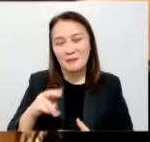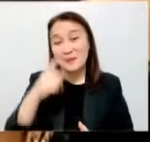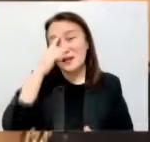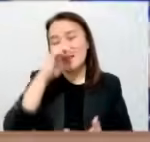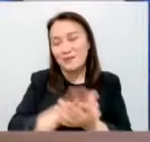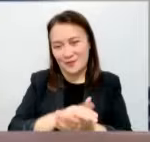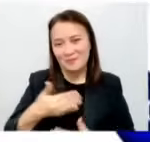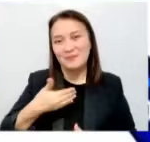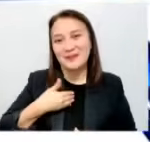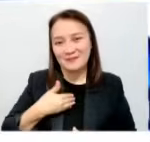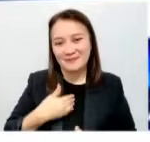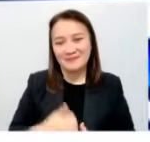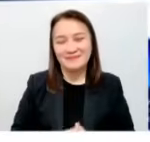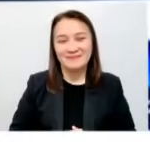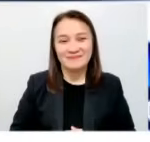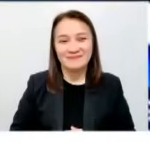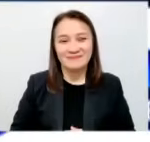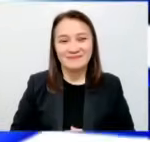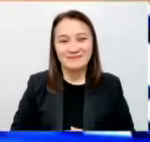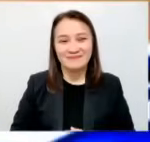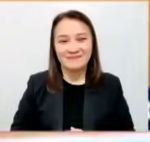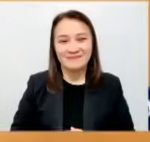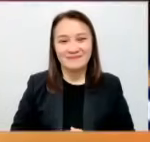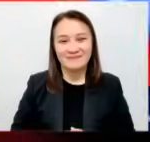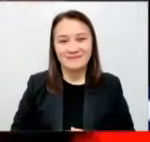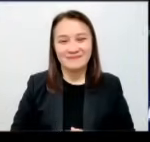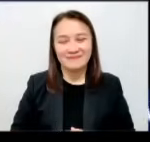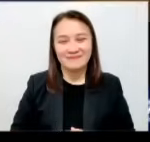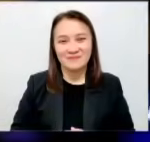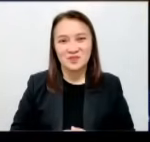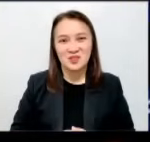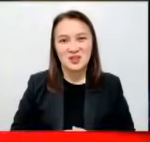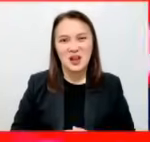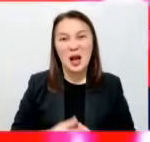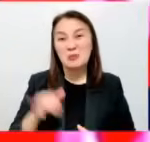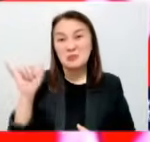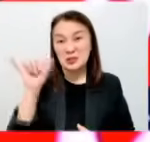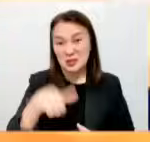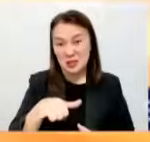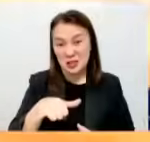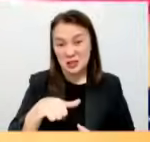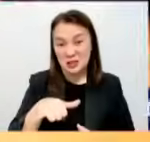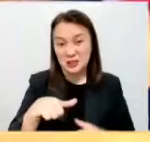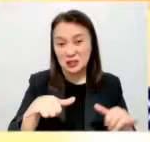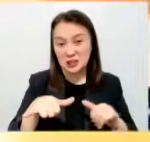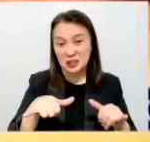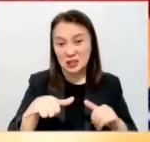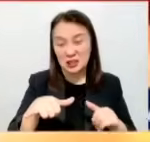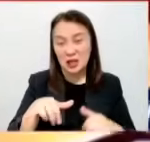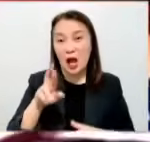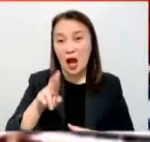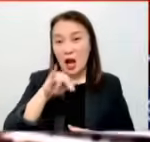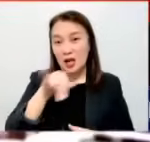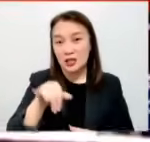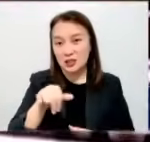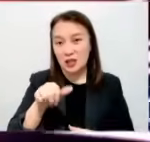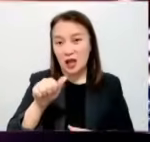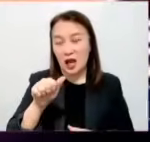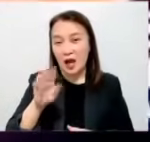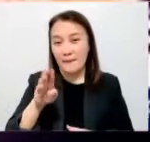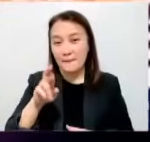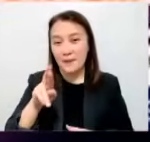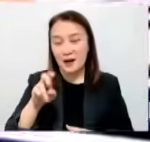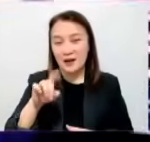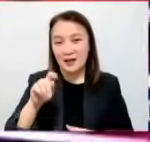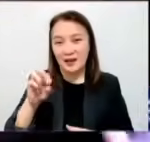I'm super thankful. Hindi rin nakapunta si third overall draft pick na si RJ Abarientos na pinili ng